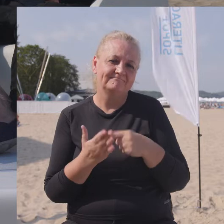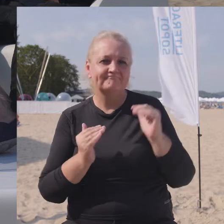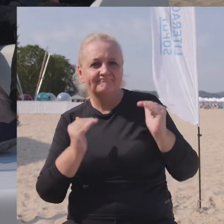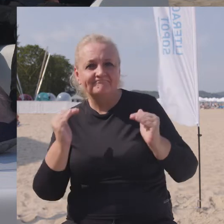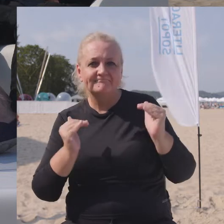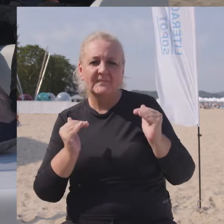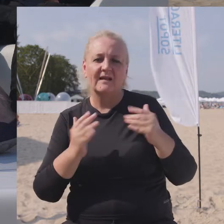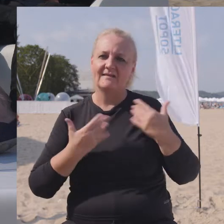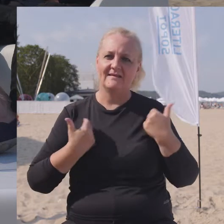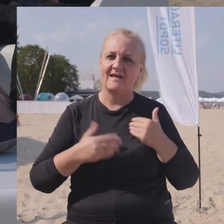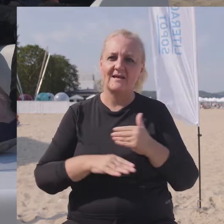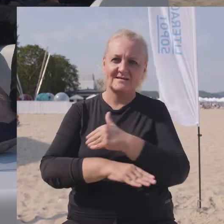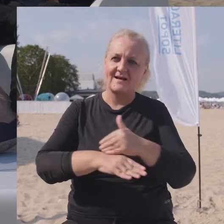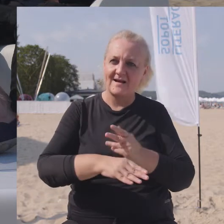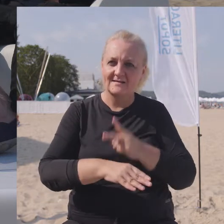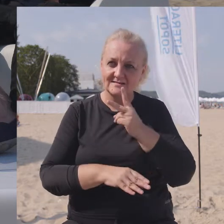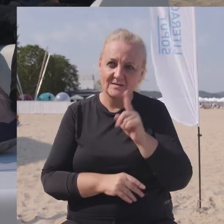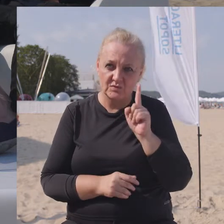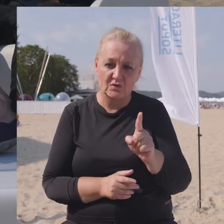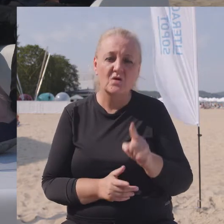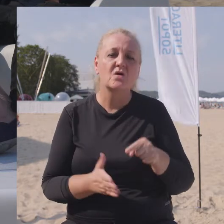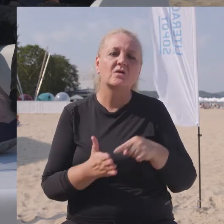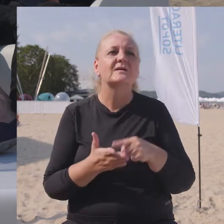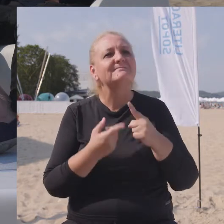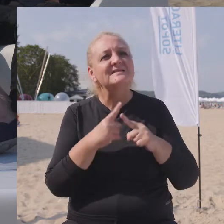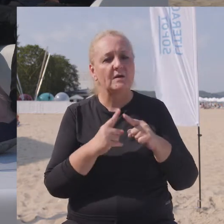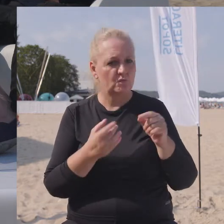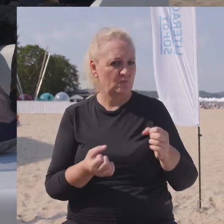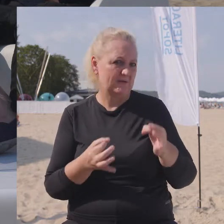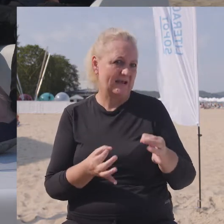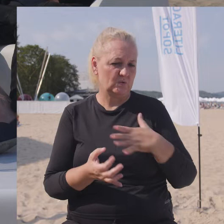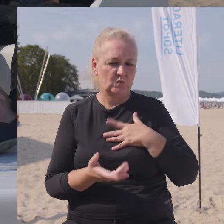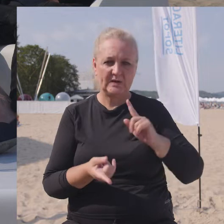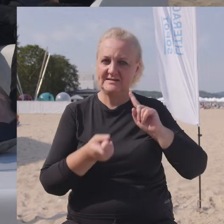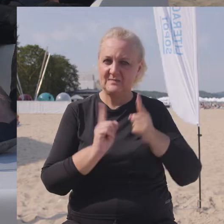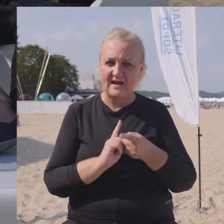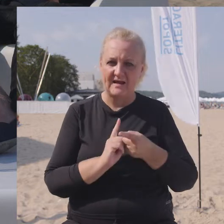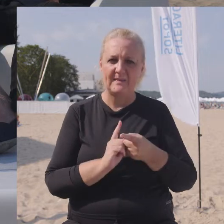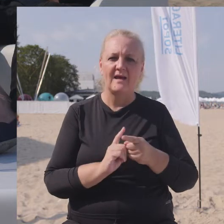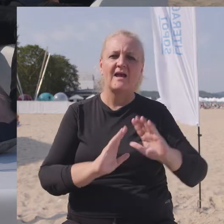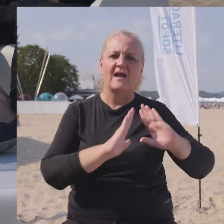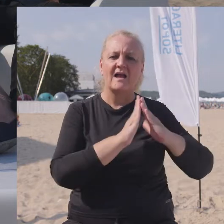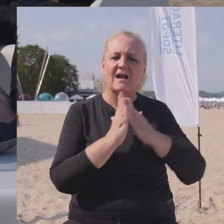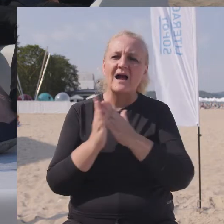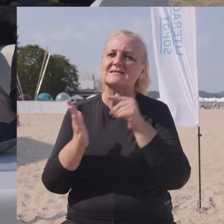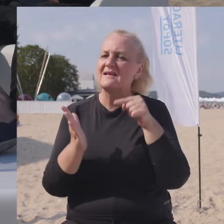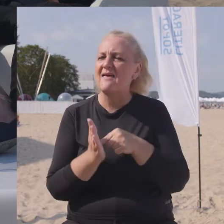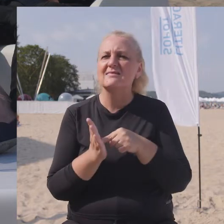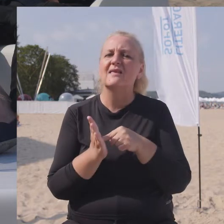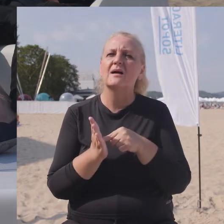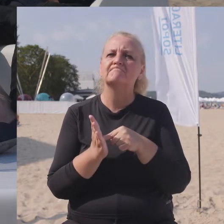proporcje i nie przekraczając granic, w jakimś sensie przełomowe, to znaczy do literatury popularnej wchodzi temat,